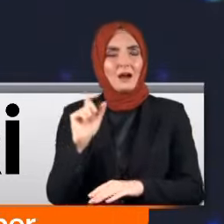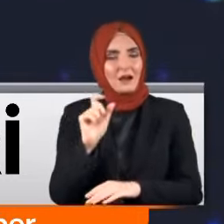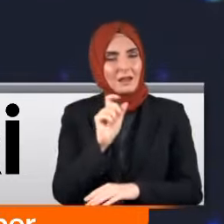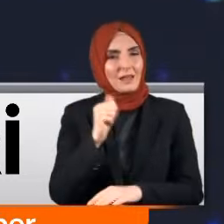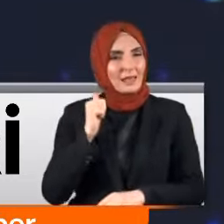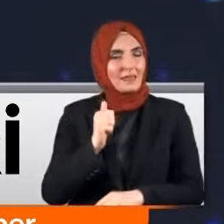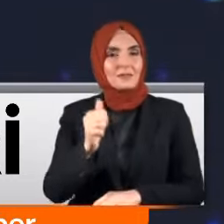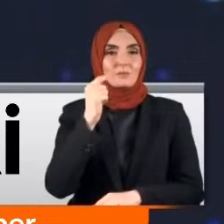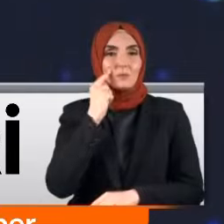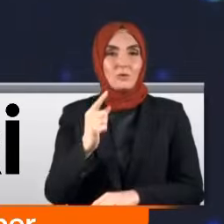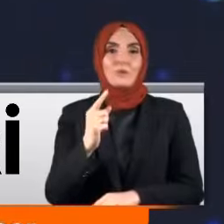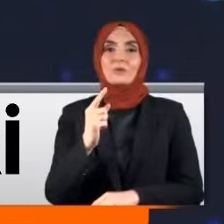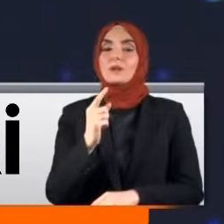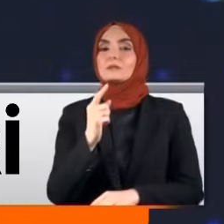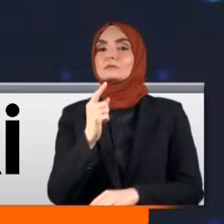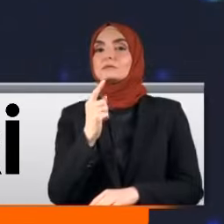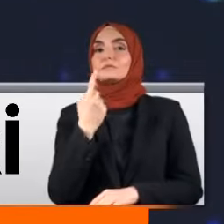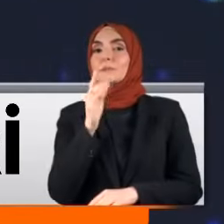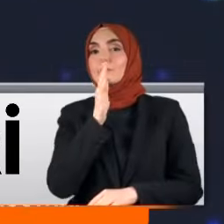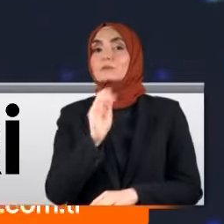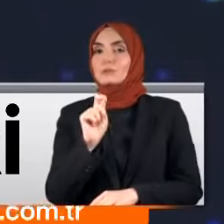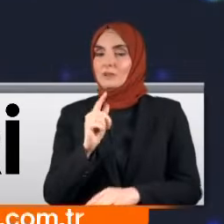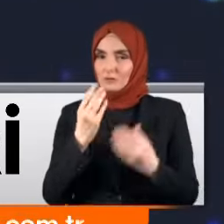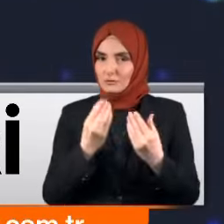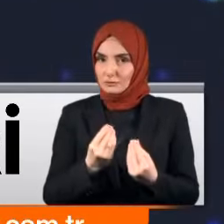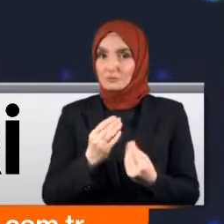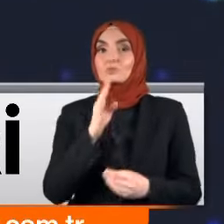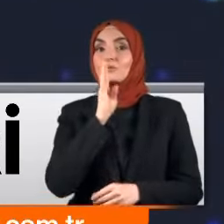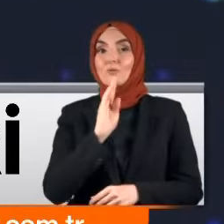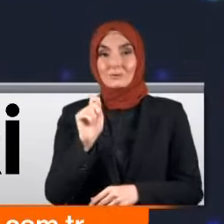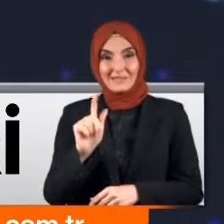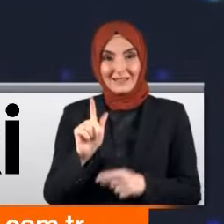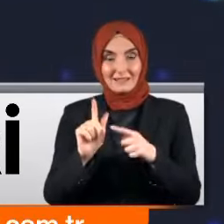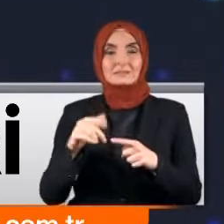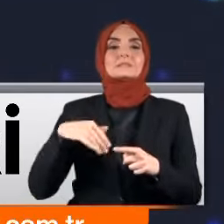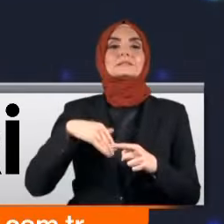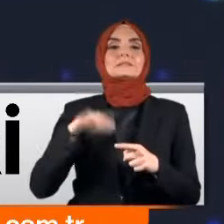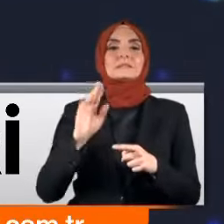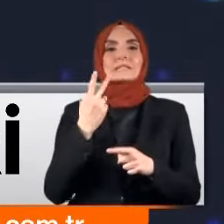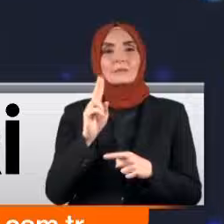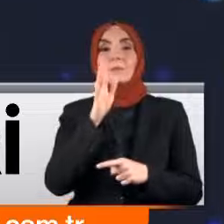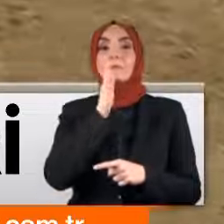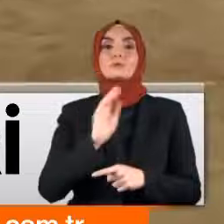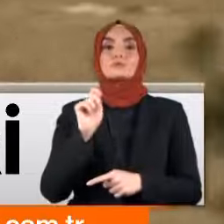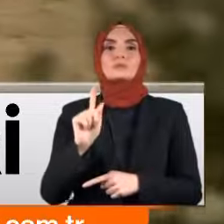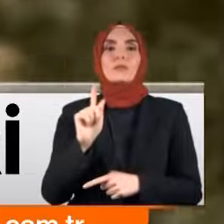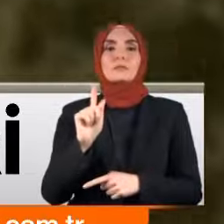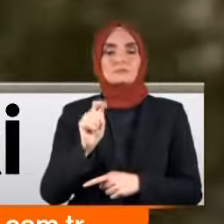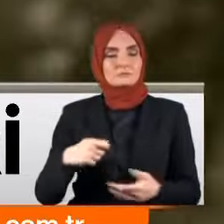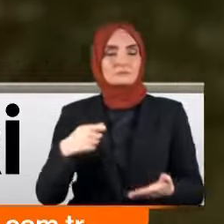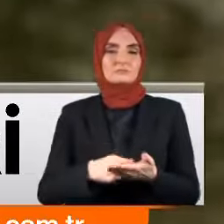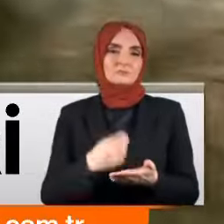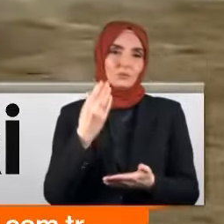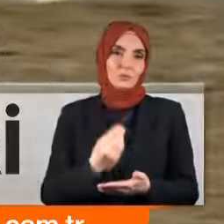Nisan vatandaşımızın Ankart'ına 400 lira değil 2500 lira yatıracağız. Ve